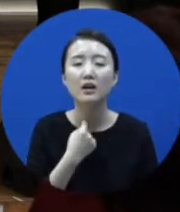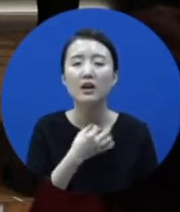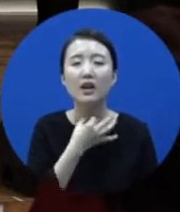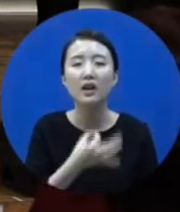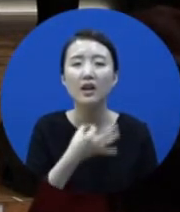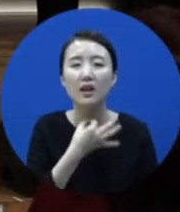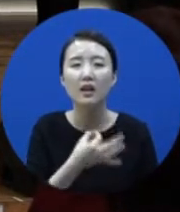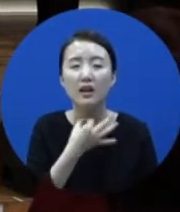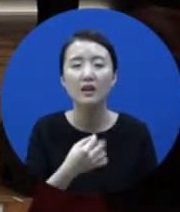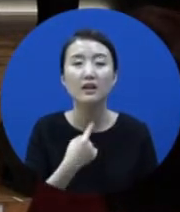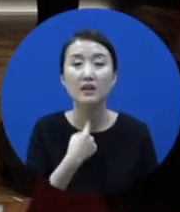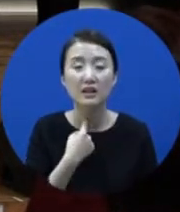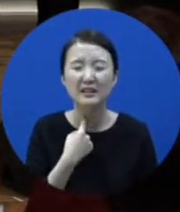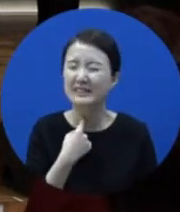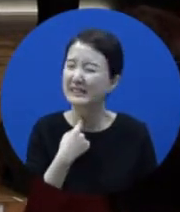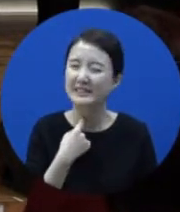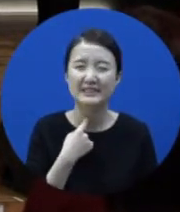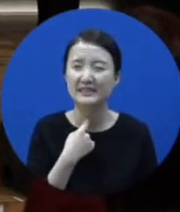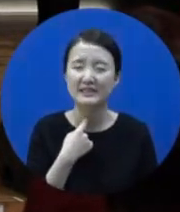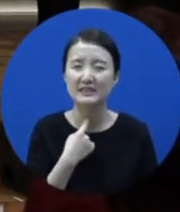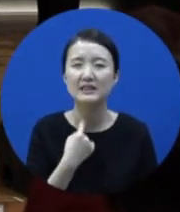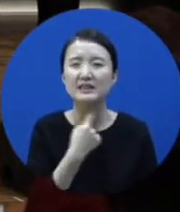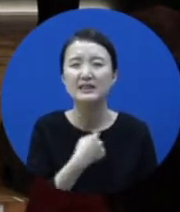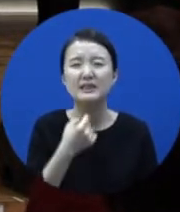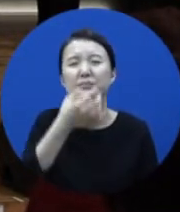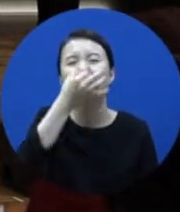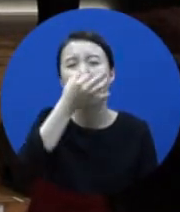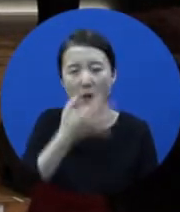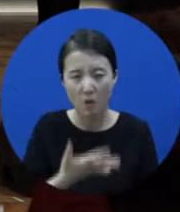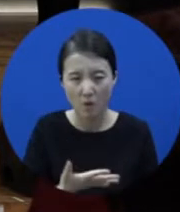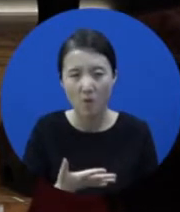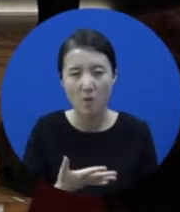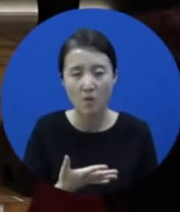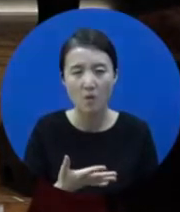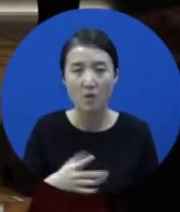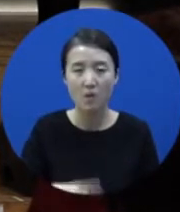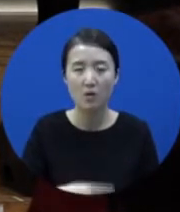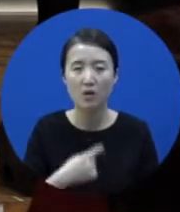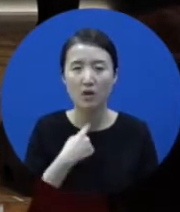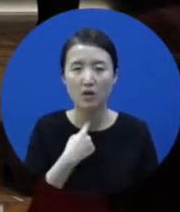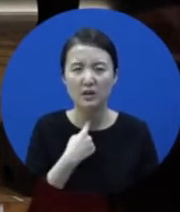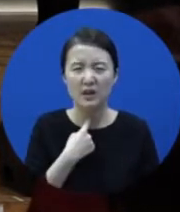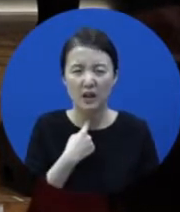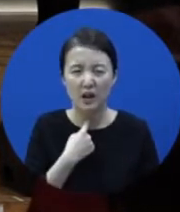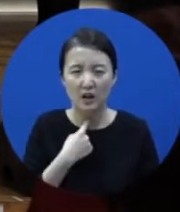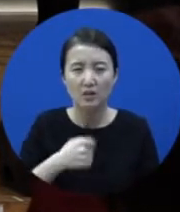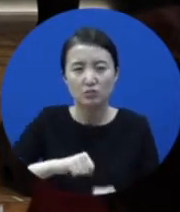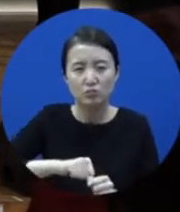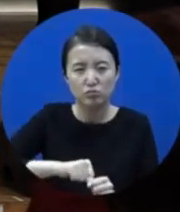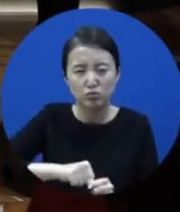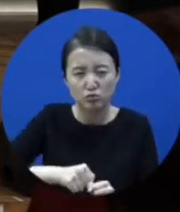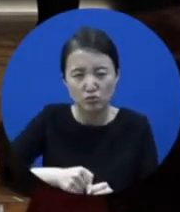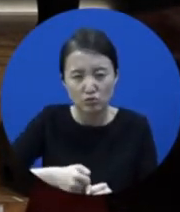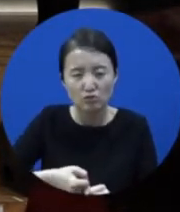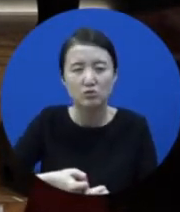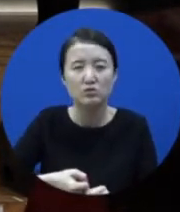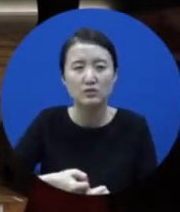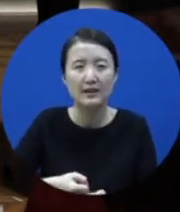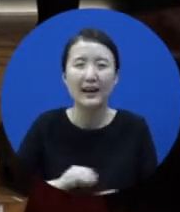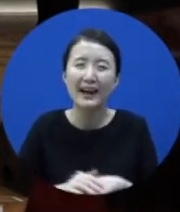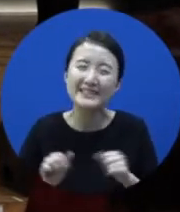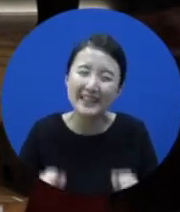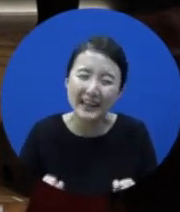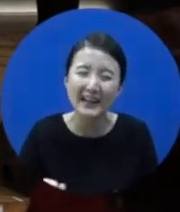말씀을 하시다 보니까 목이 너무 피곤해요. 그러다 보니까 목에 힘이 가서 목에 힘을 꽉 주고 말씀하세요. 안녕하세요.